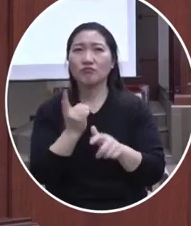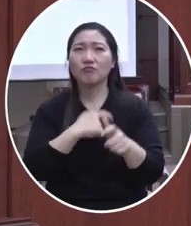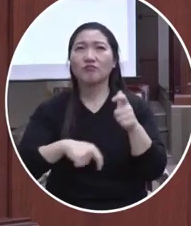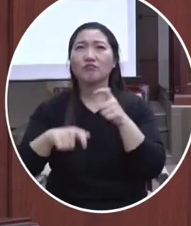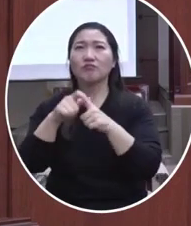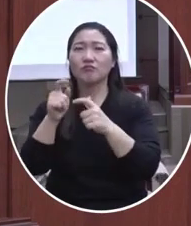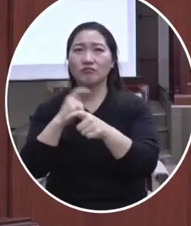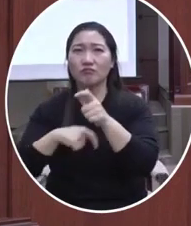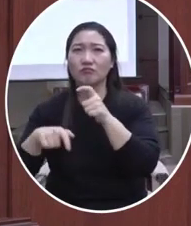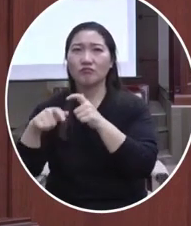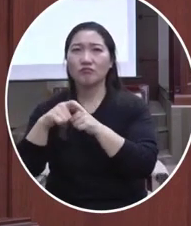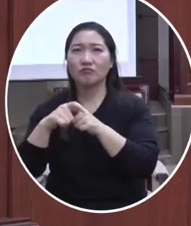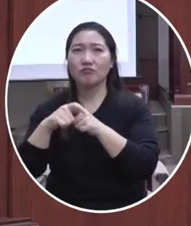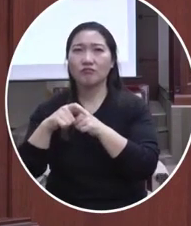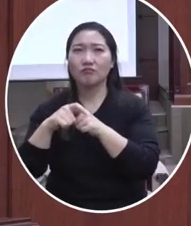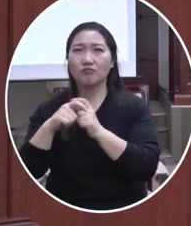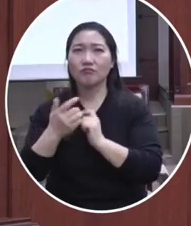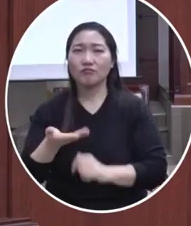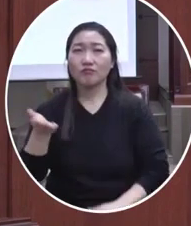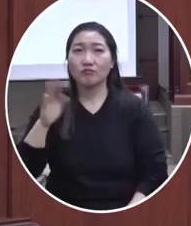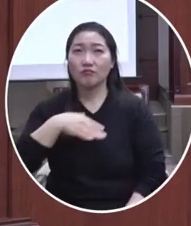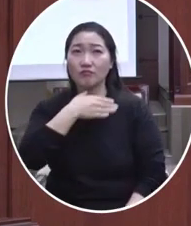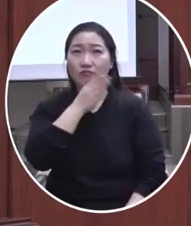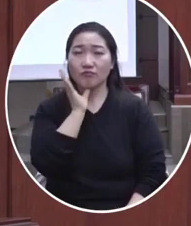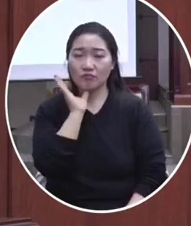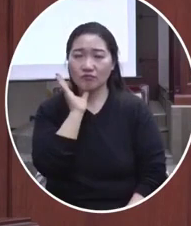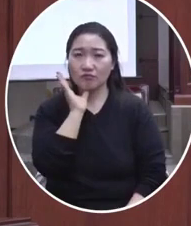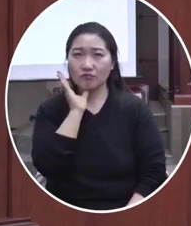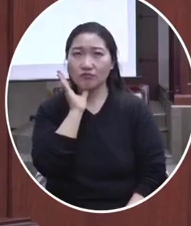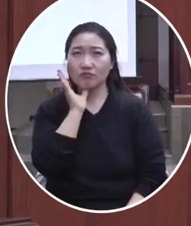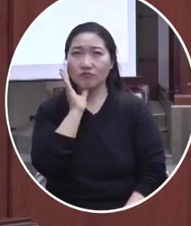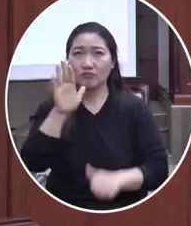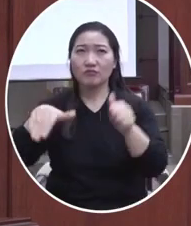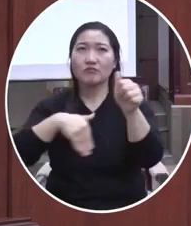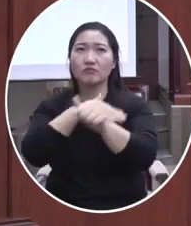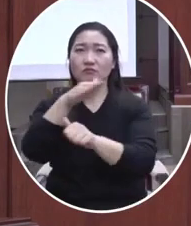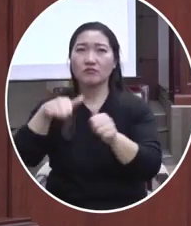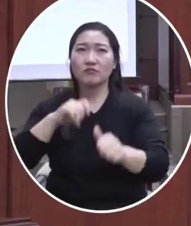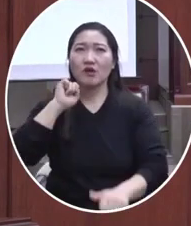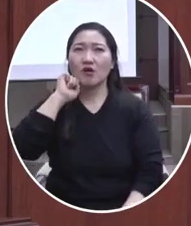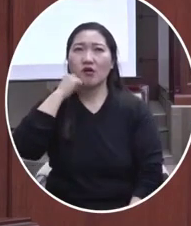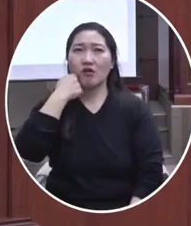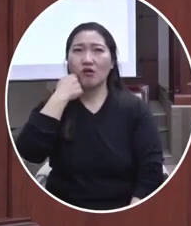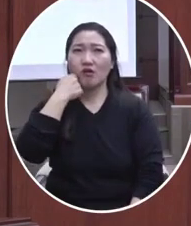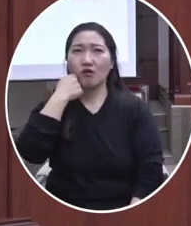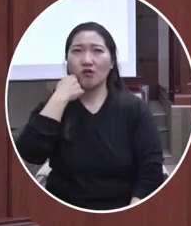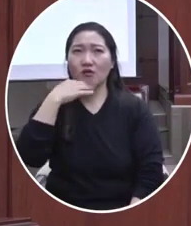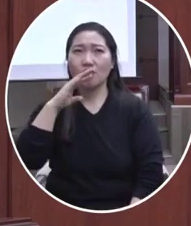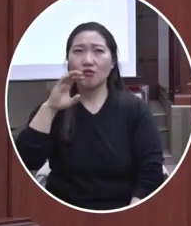중요성은 날로 더 높아지고 있습니다. 하지만 어르신들의 처한 상황은 쉽지 않습니다.